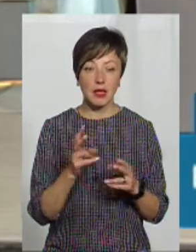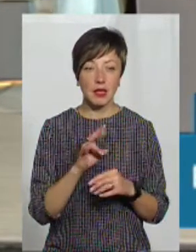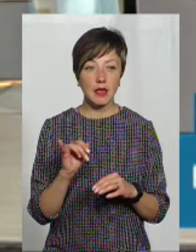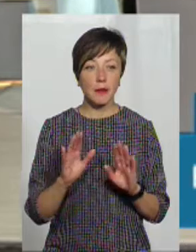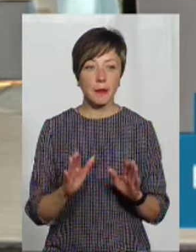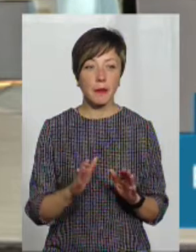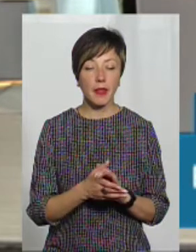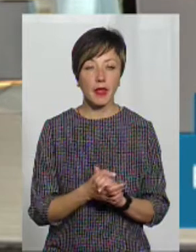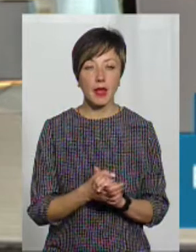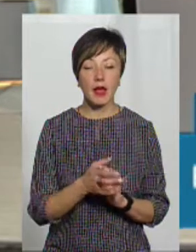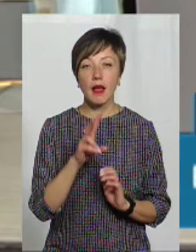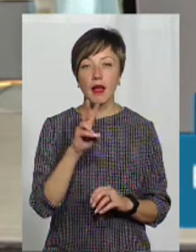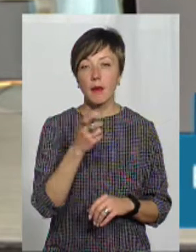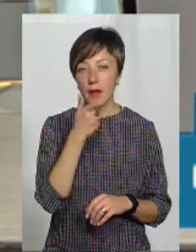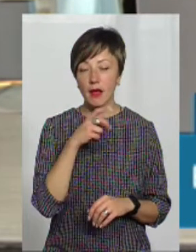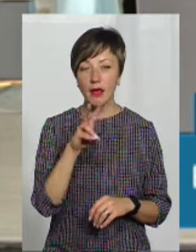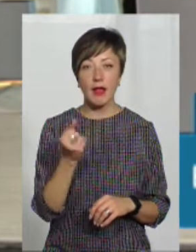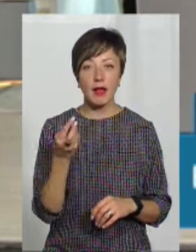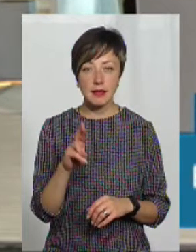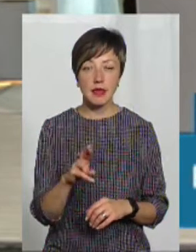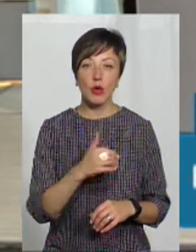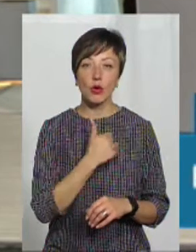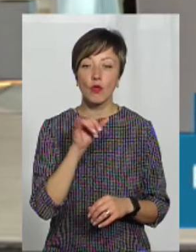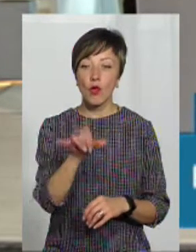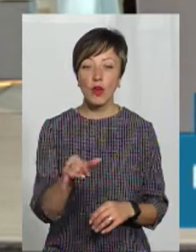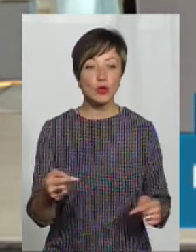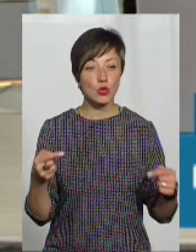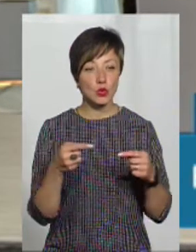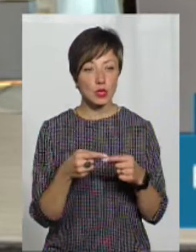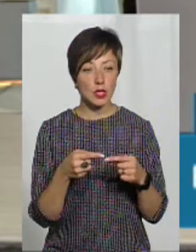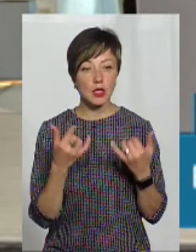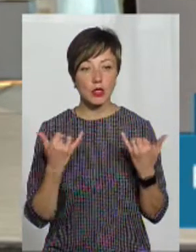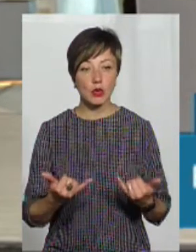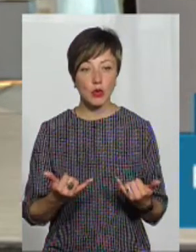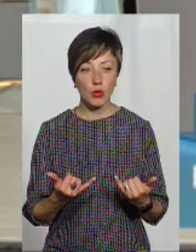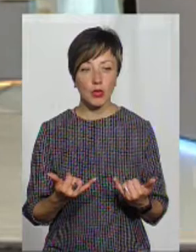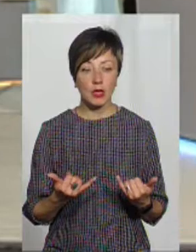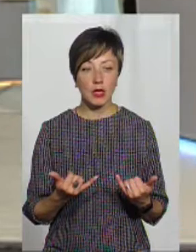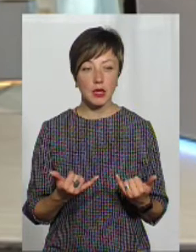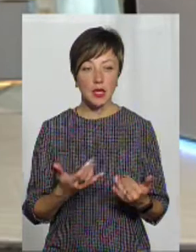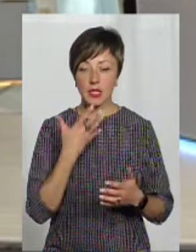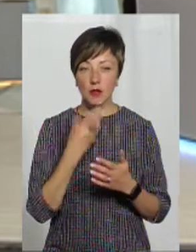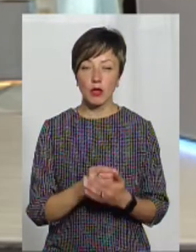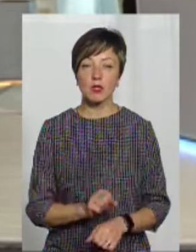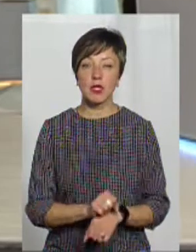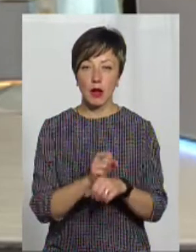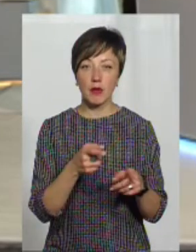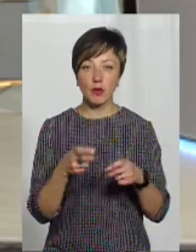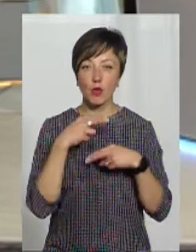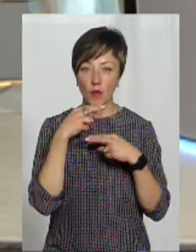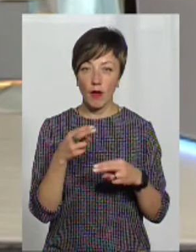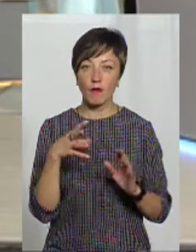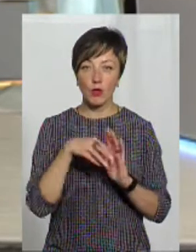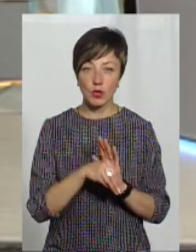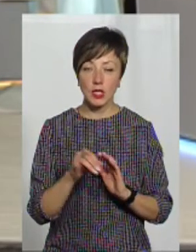Добре. Пані Лесю, хотів у вас ще уточнити. Сьогодні своїм старакам ви хотіли привернути увагу в